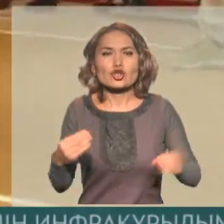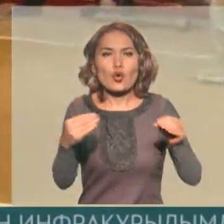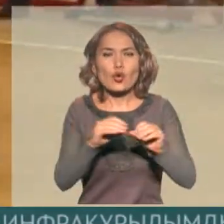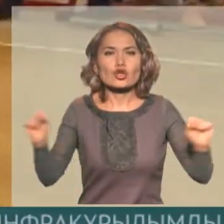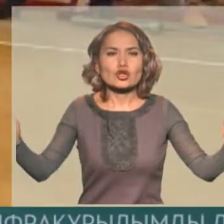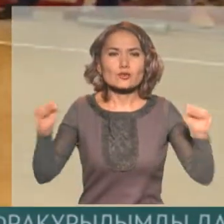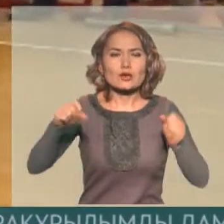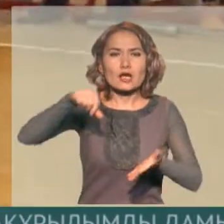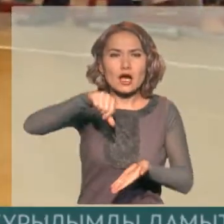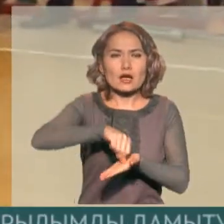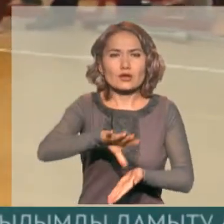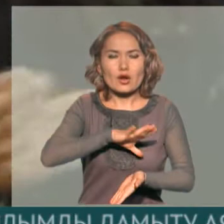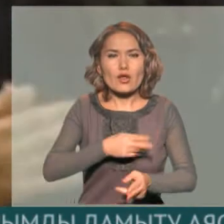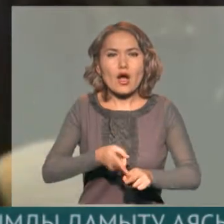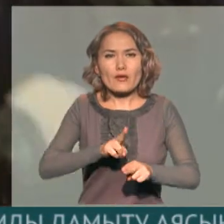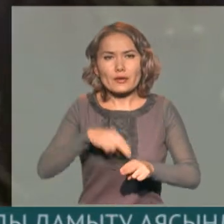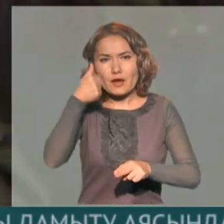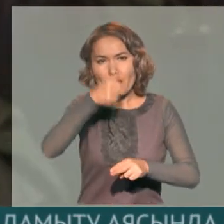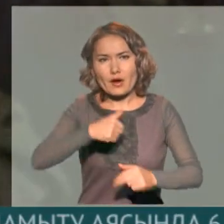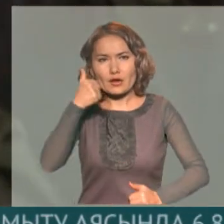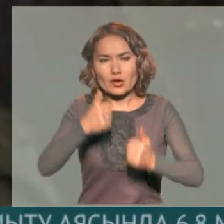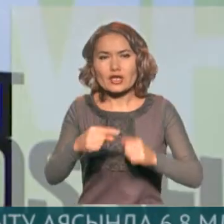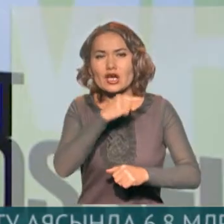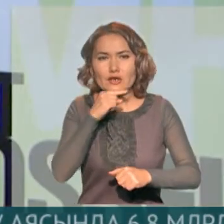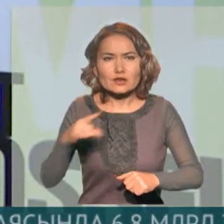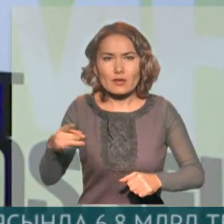спортшы күш сынады. Биыл турнирге ресейліктер де қатысты.